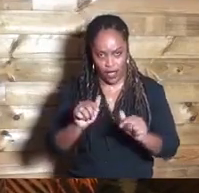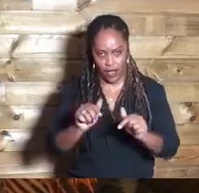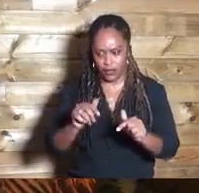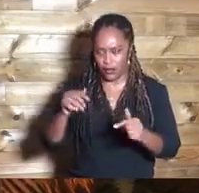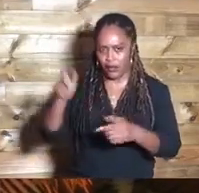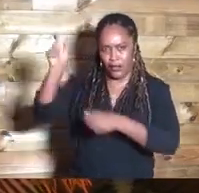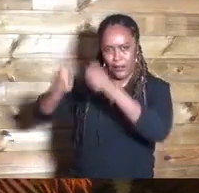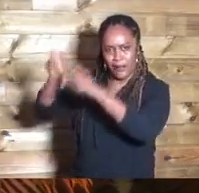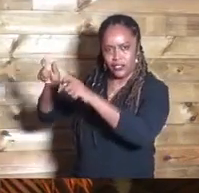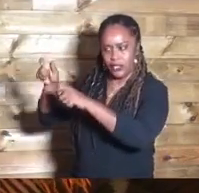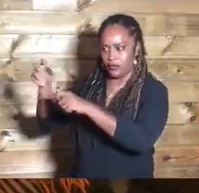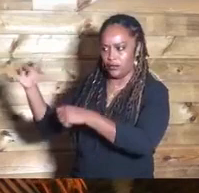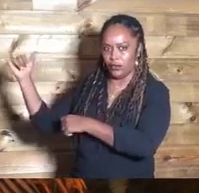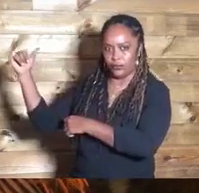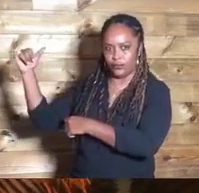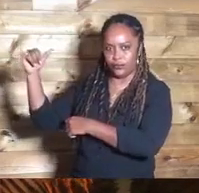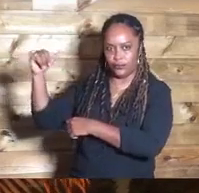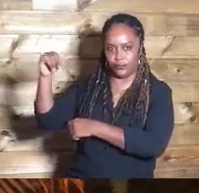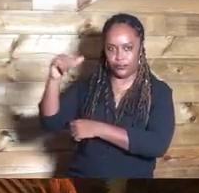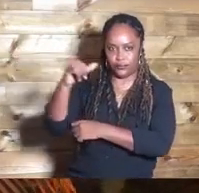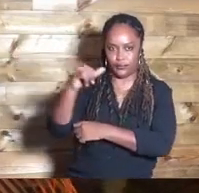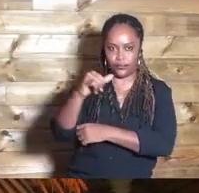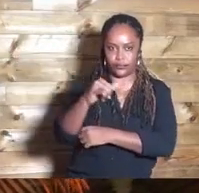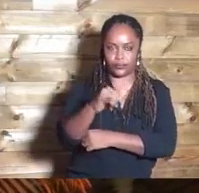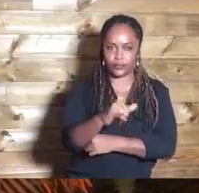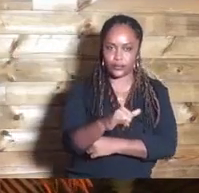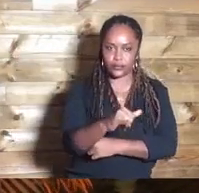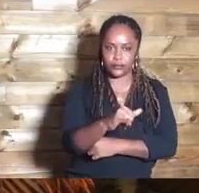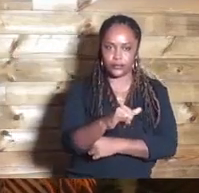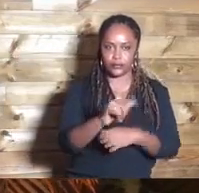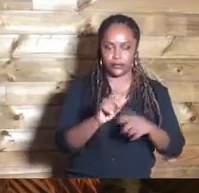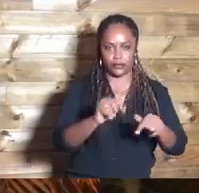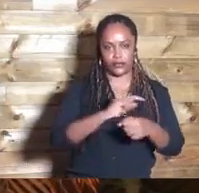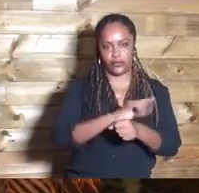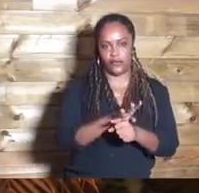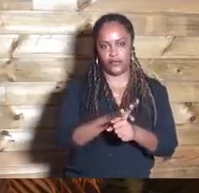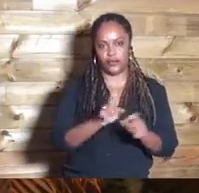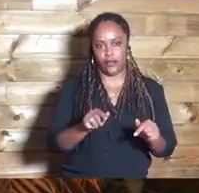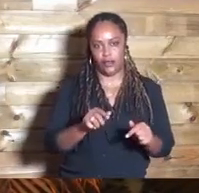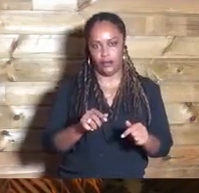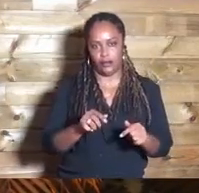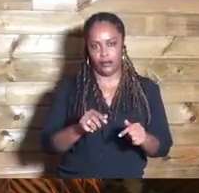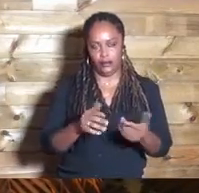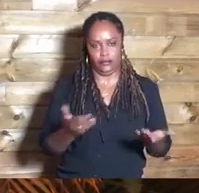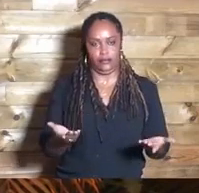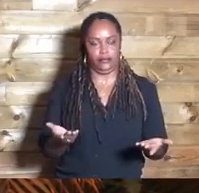À Don Réunion, il a dit tout le monde, nous votons, bah yo, ça met bouche azote. À pas frontière azote, c'est en